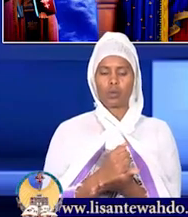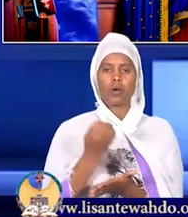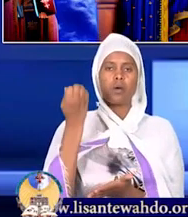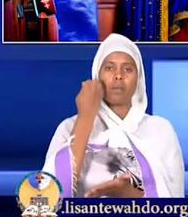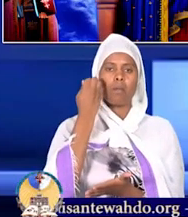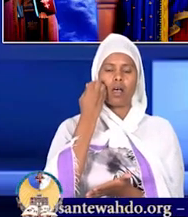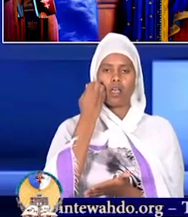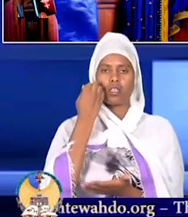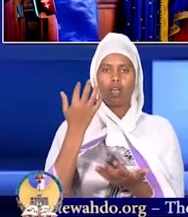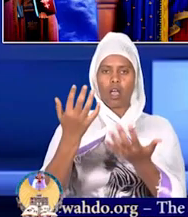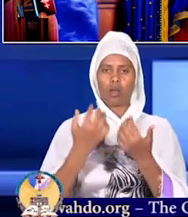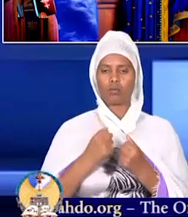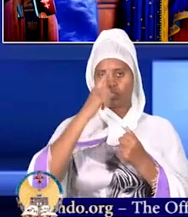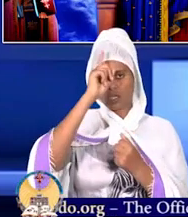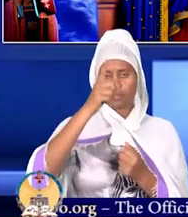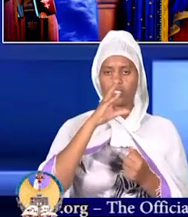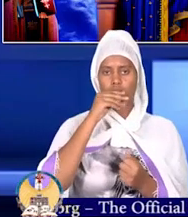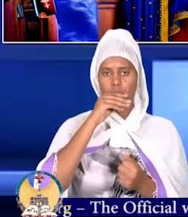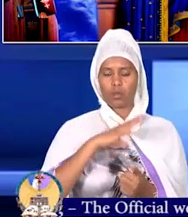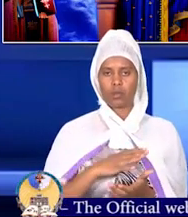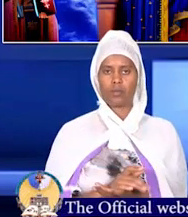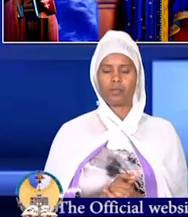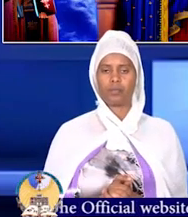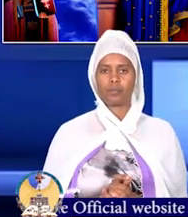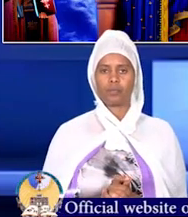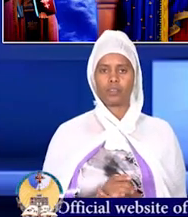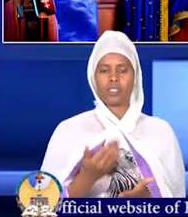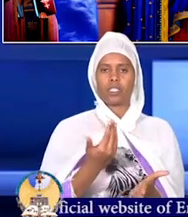اتخلو زرخبو ماي انتاي امتيو ابنت تقيس الله